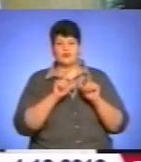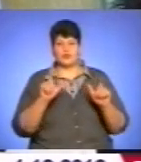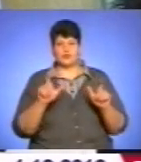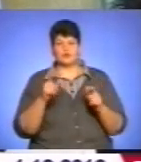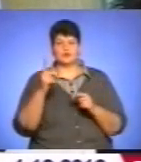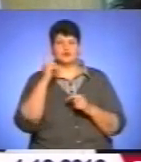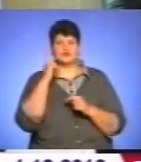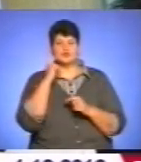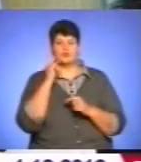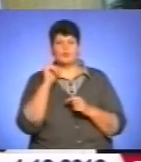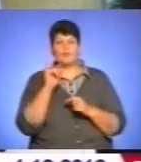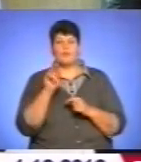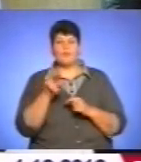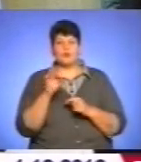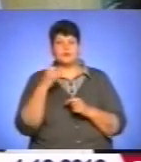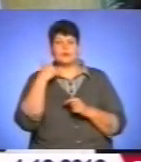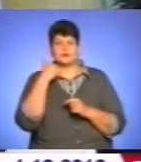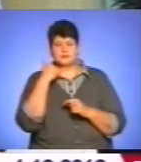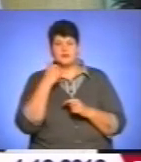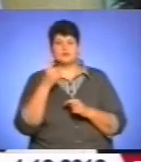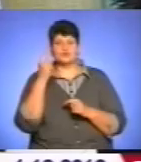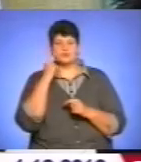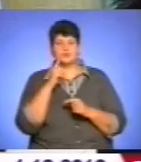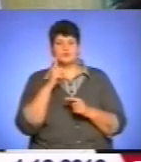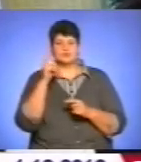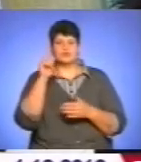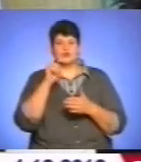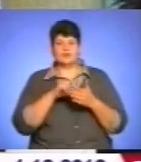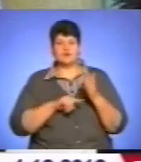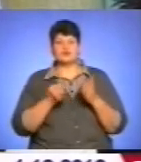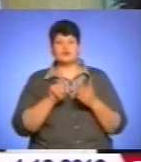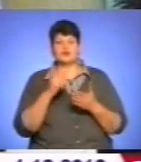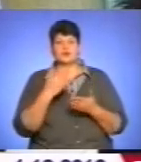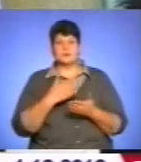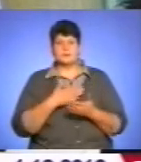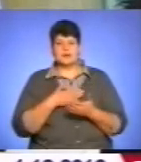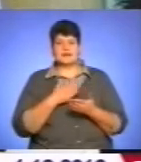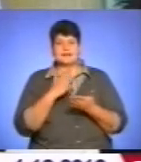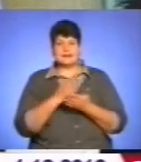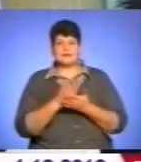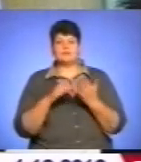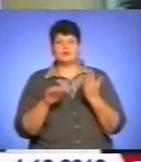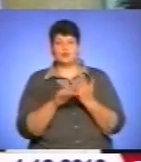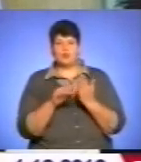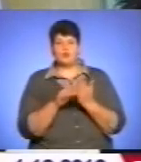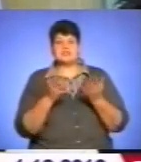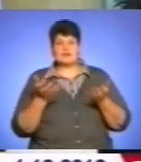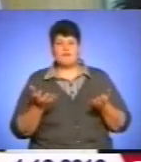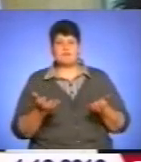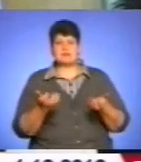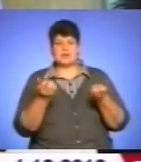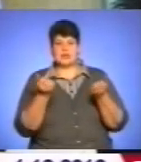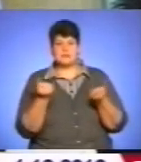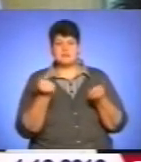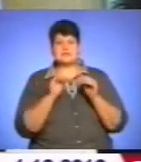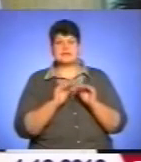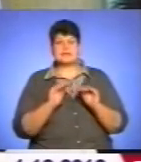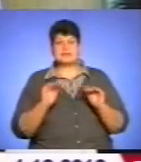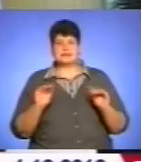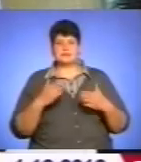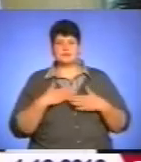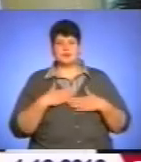по телебаченні. Сподіваємось, що ми стаємо у допомозі, так, у підтримці дітям